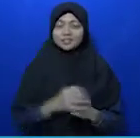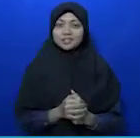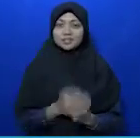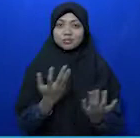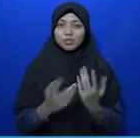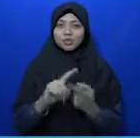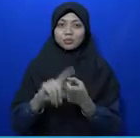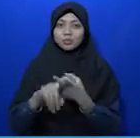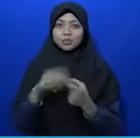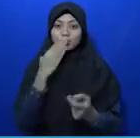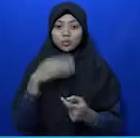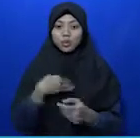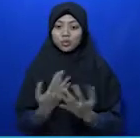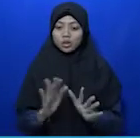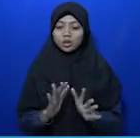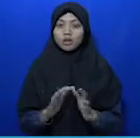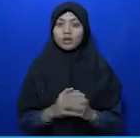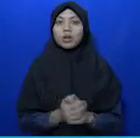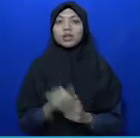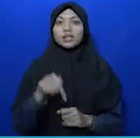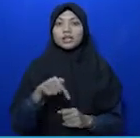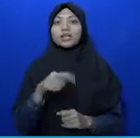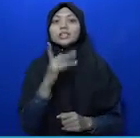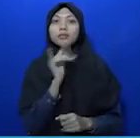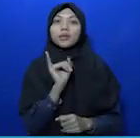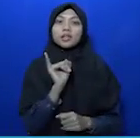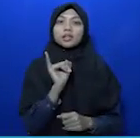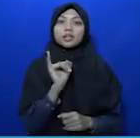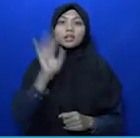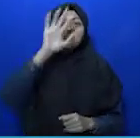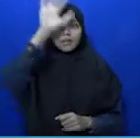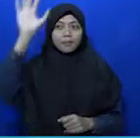Ini mungkin teman-teman sudah punya ya. Jadi ini adalah proyeksi